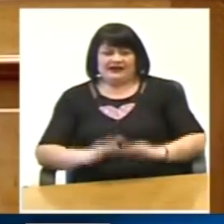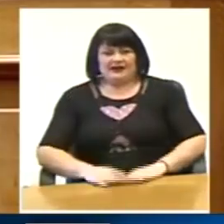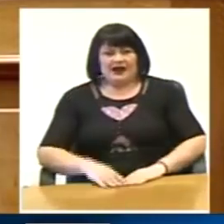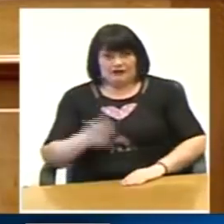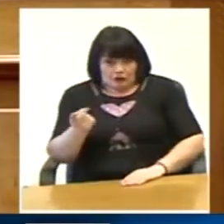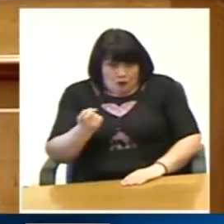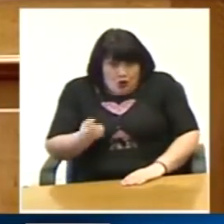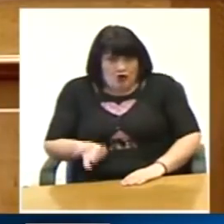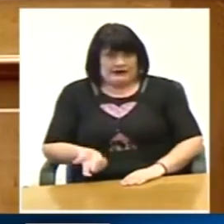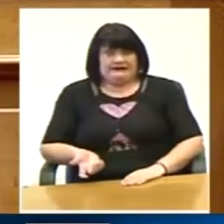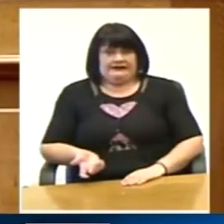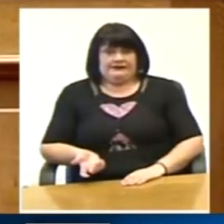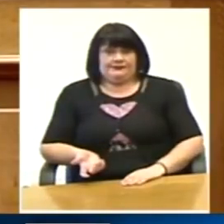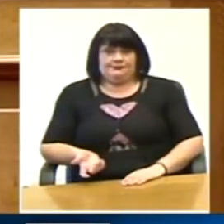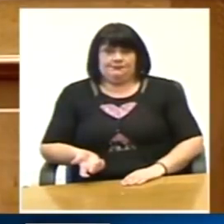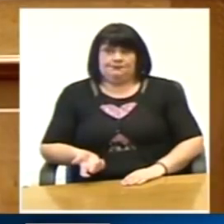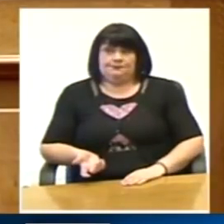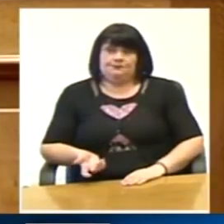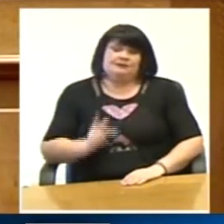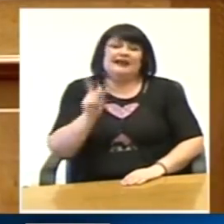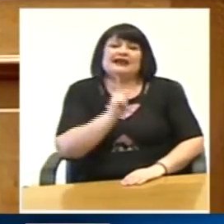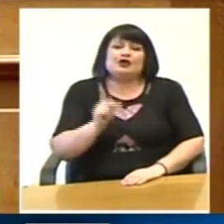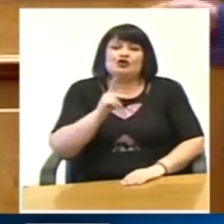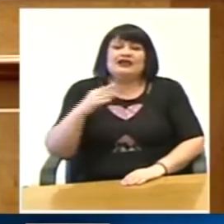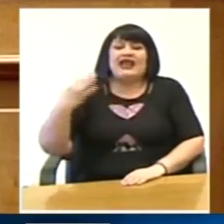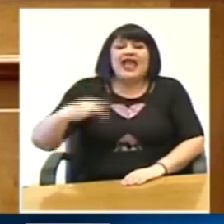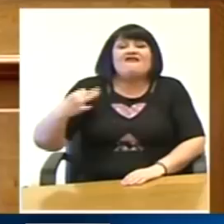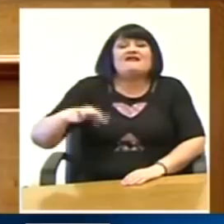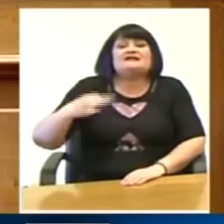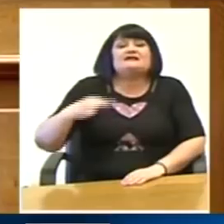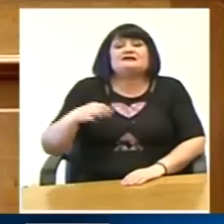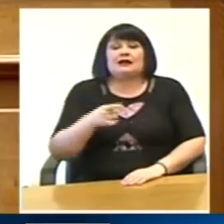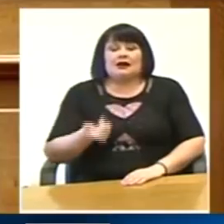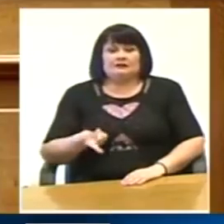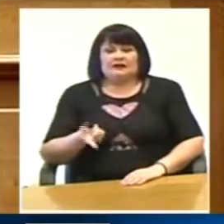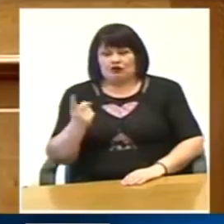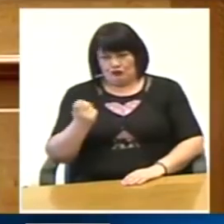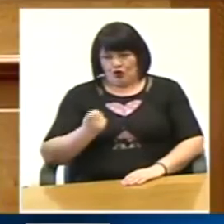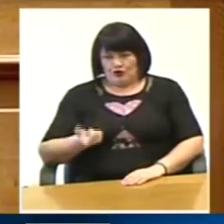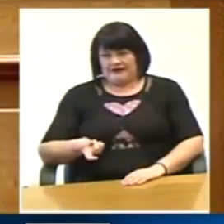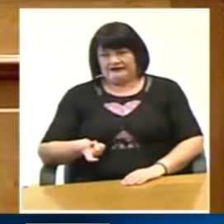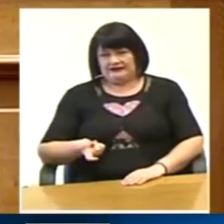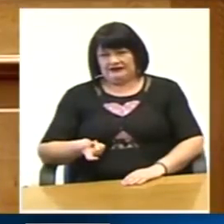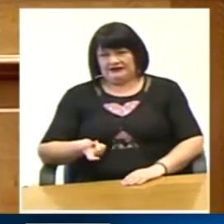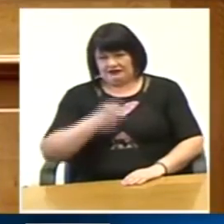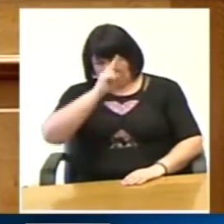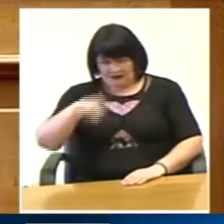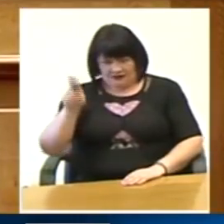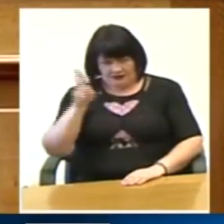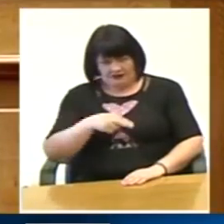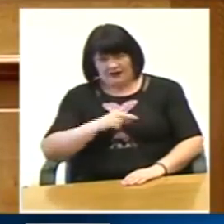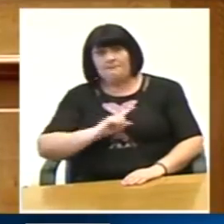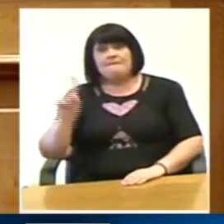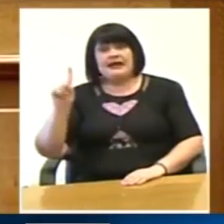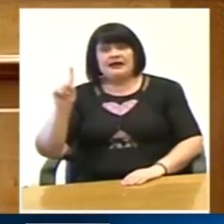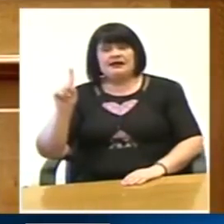πρόκληση στη λεγόμενη κοινωνική ευαισθησία να διατηρείτε και να μην καταργείτε τις